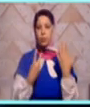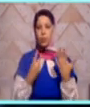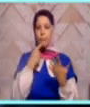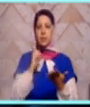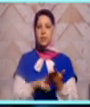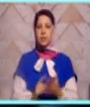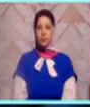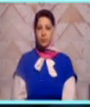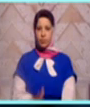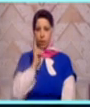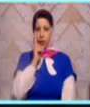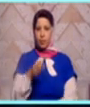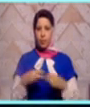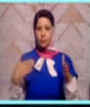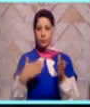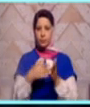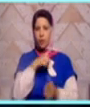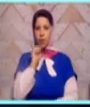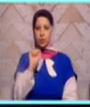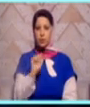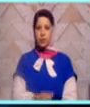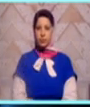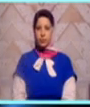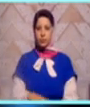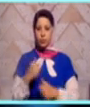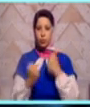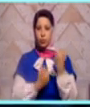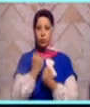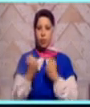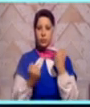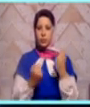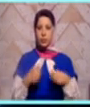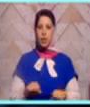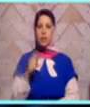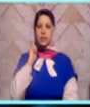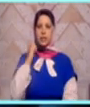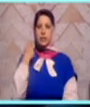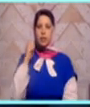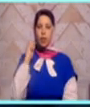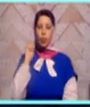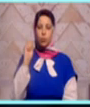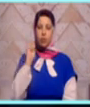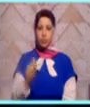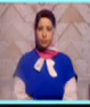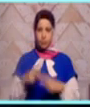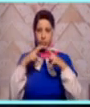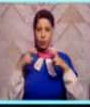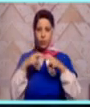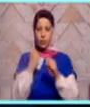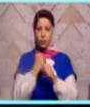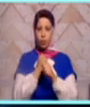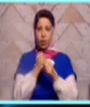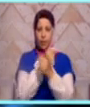الخبر الأخير الحقيقة الخاص بنشاط السيد رئيس الوزراء هو تفقده لأعمال